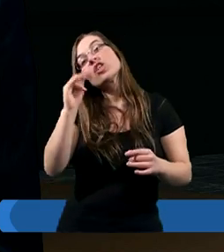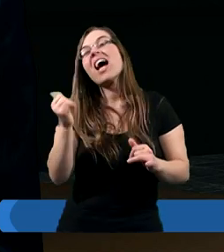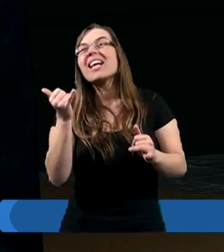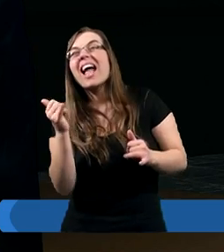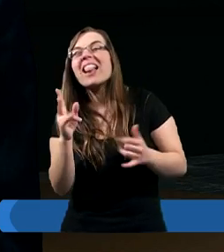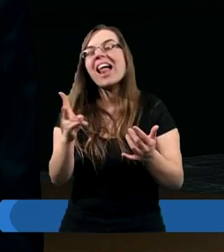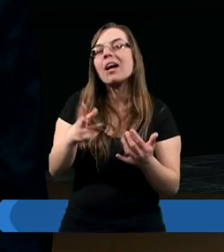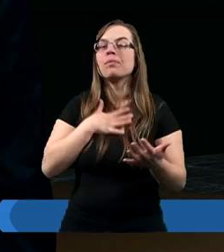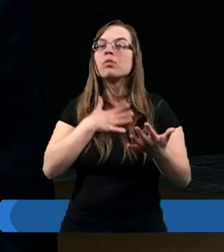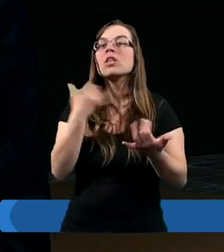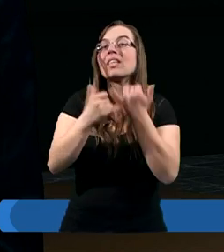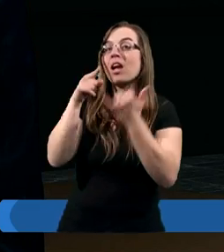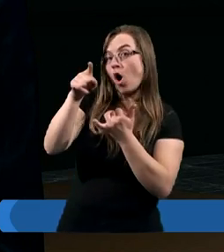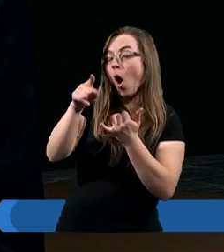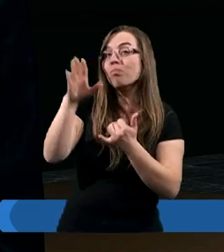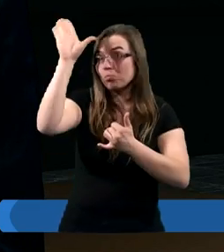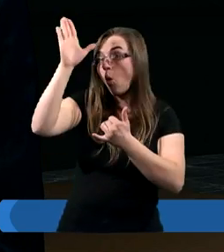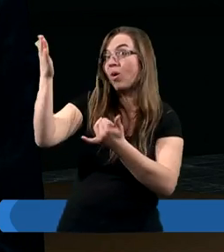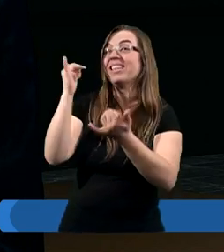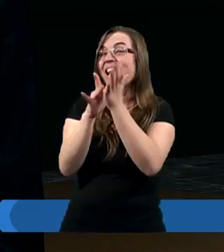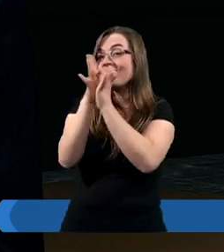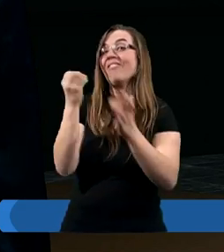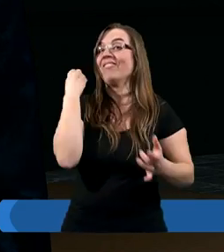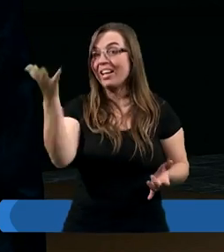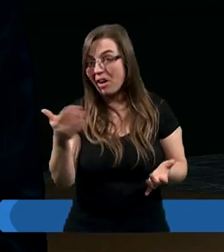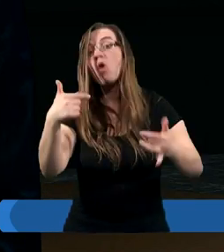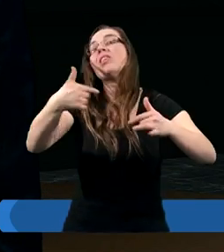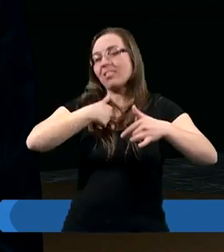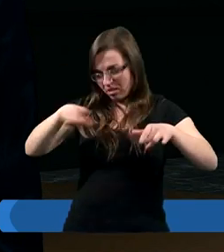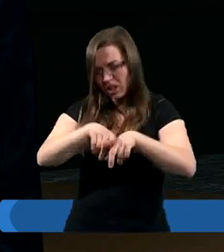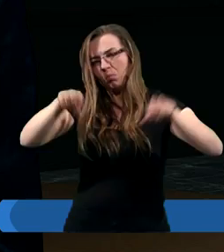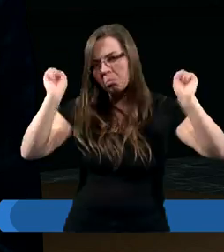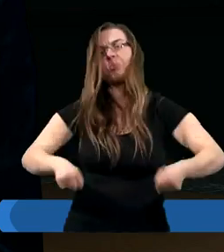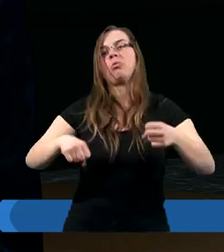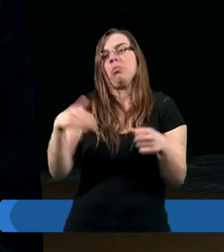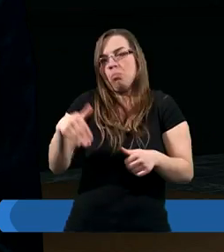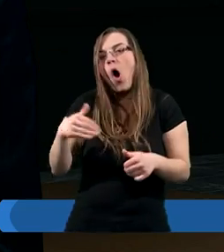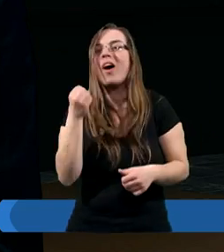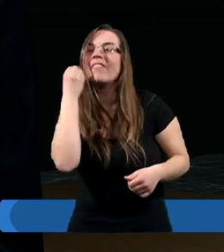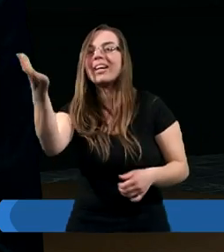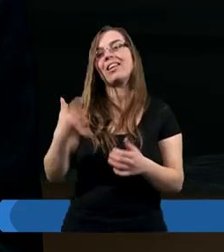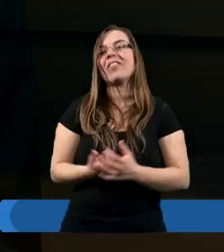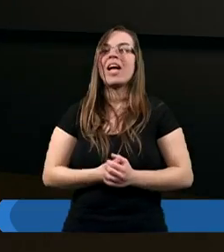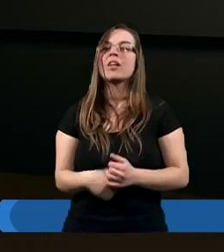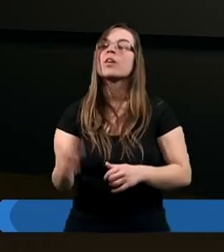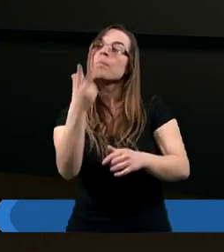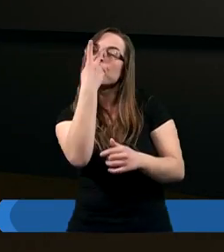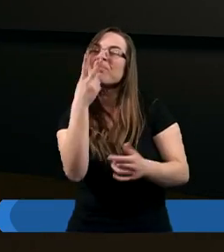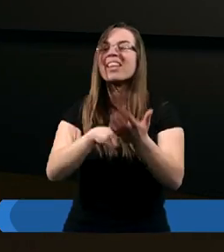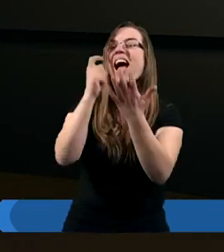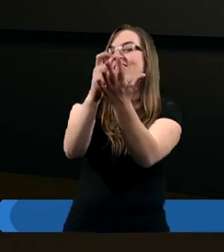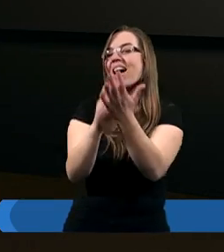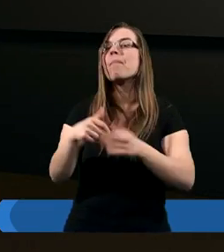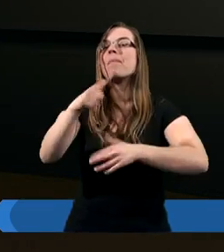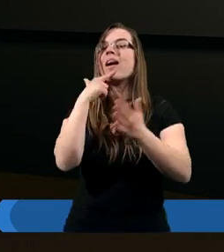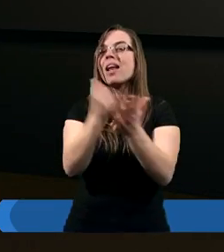że jednak jeśli On to wszystko wytrwał, to ja też mogę to wytrwać, prawda? Popatrzmy na fragment listu do